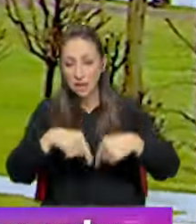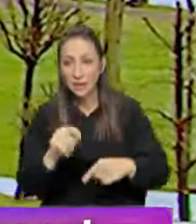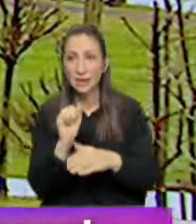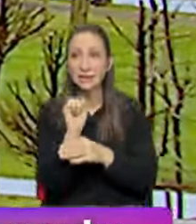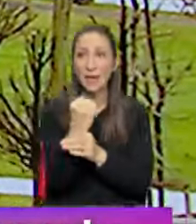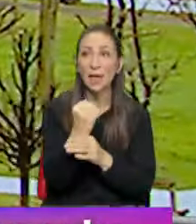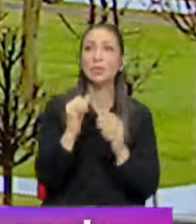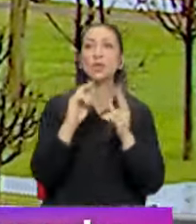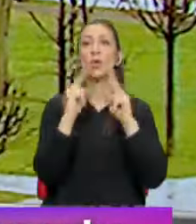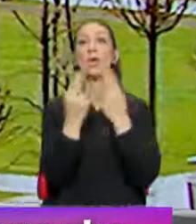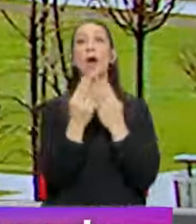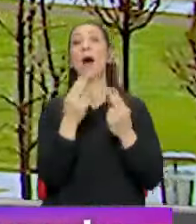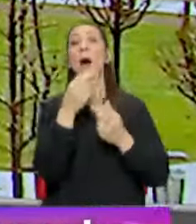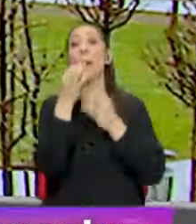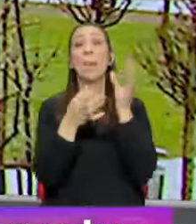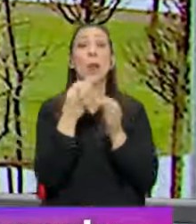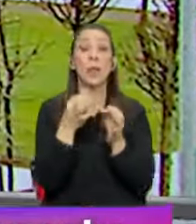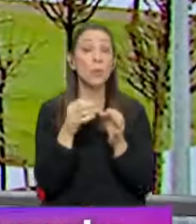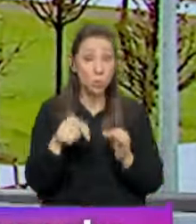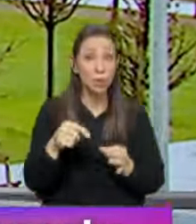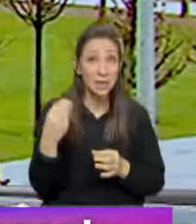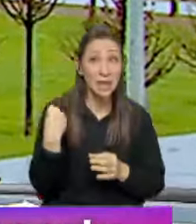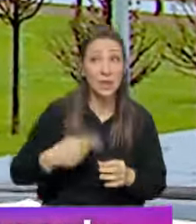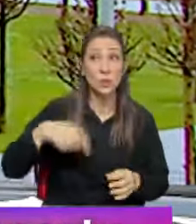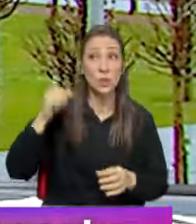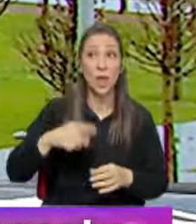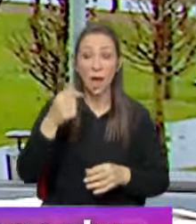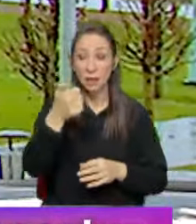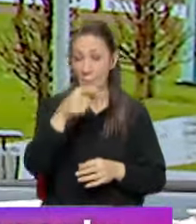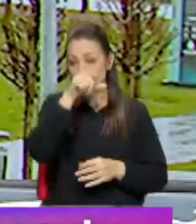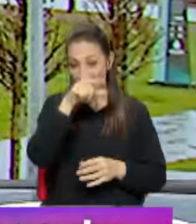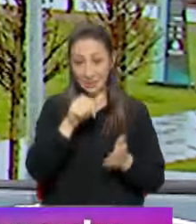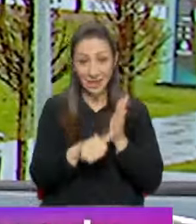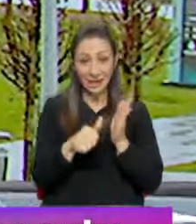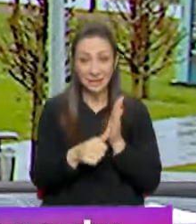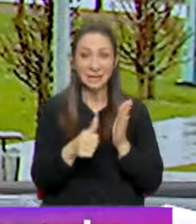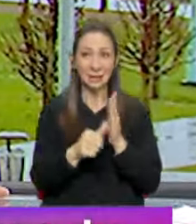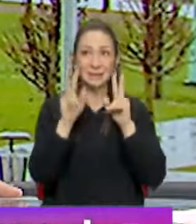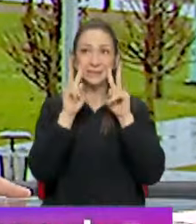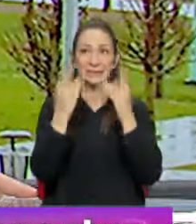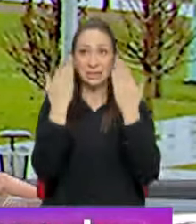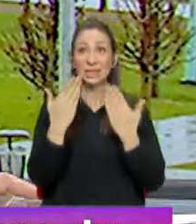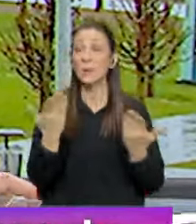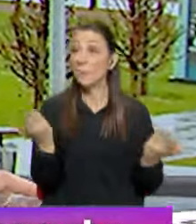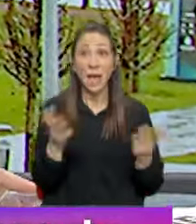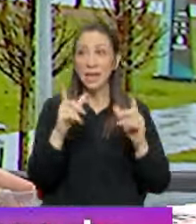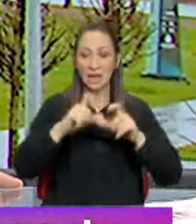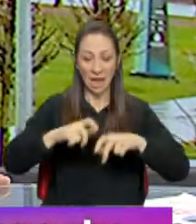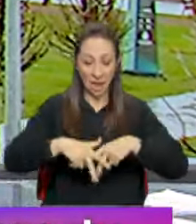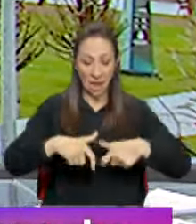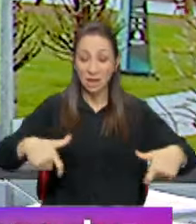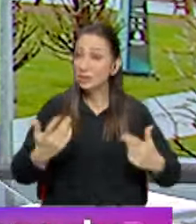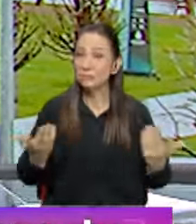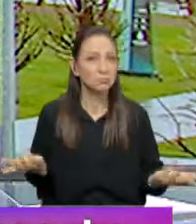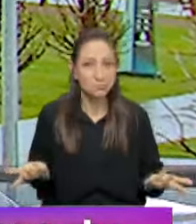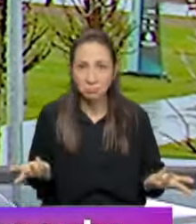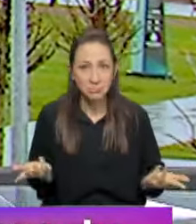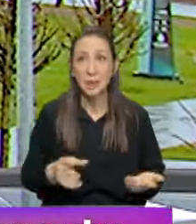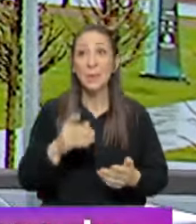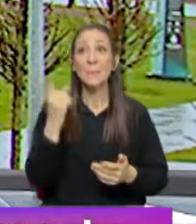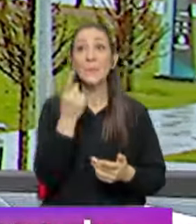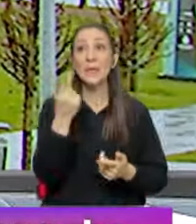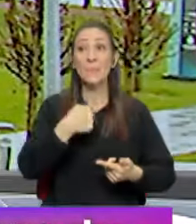dünya haberleri. Bugün de yeni günde 6 Mart tarihinde ekranlarınıza gelecek. Peki hangi başlık altında konuşacağız?